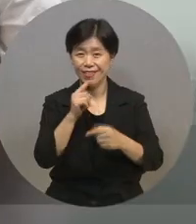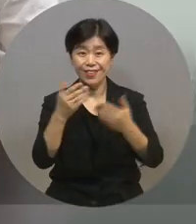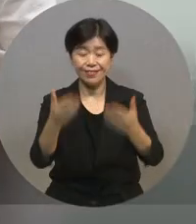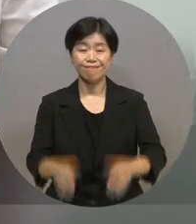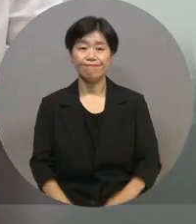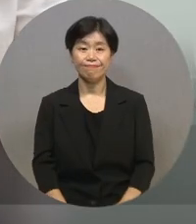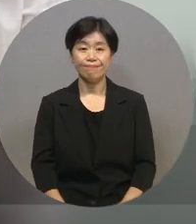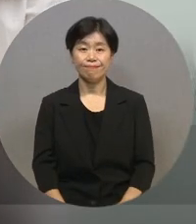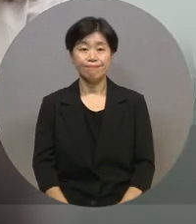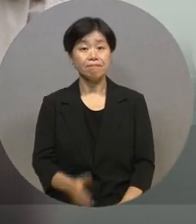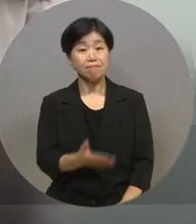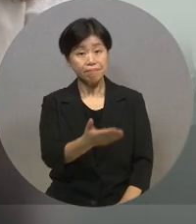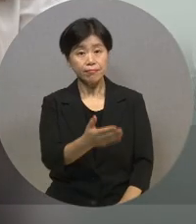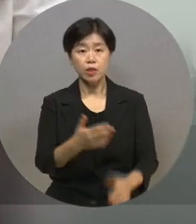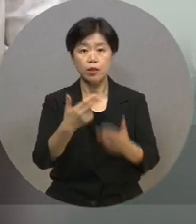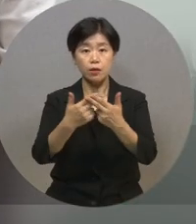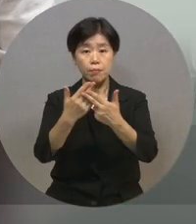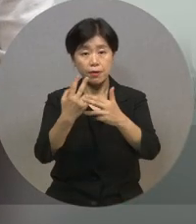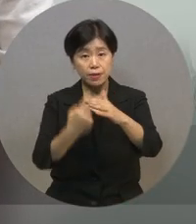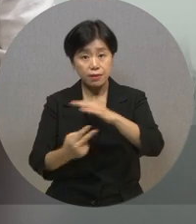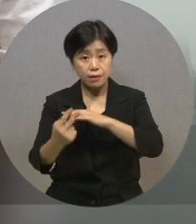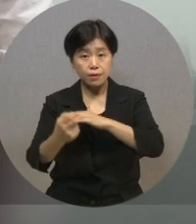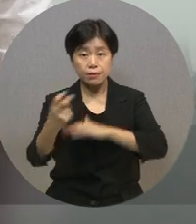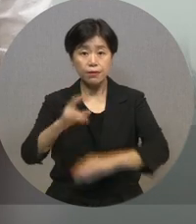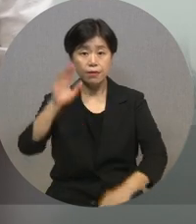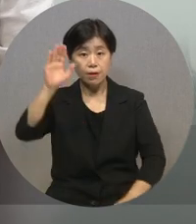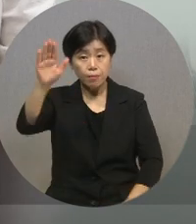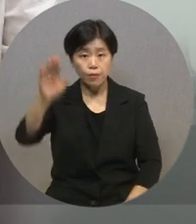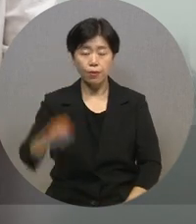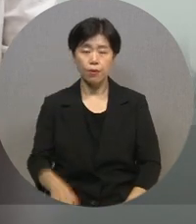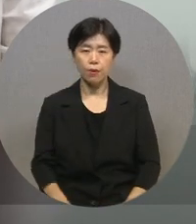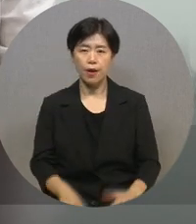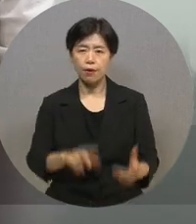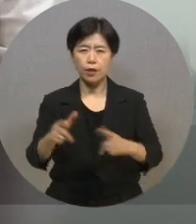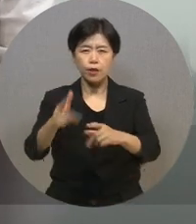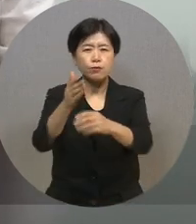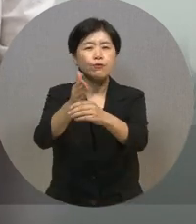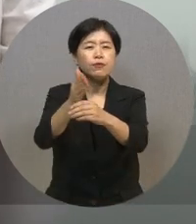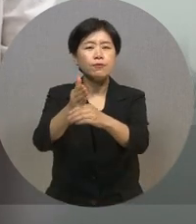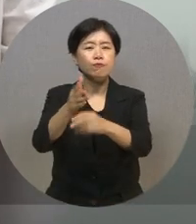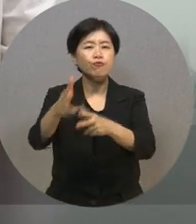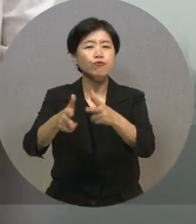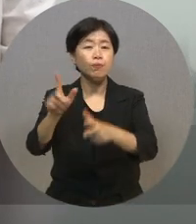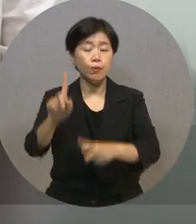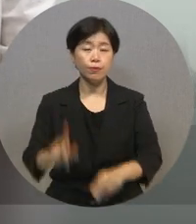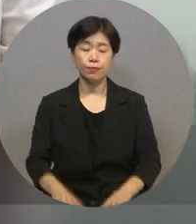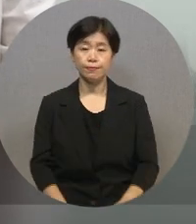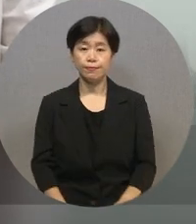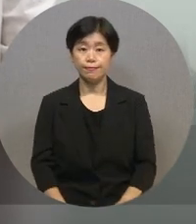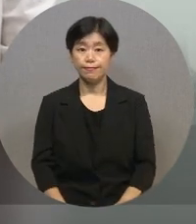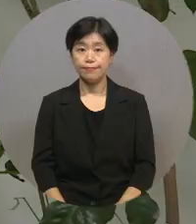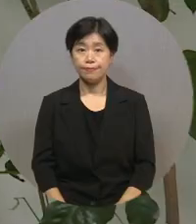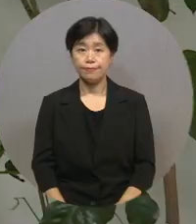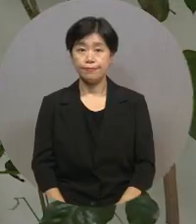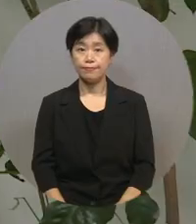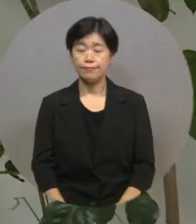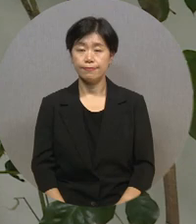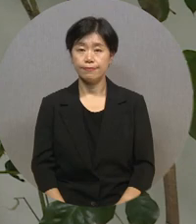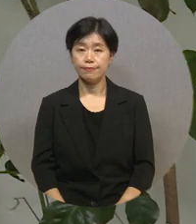네, 총장님, 네. 협회의 비전과 앞으로 네. 좀 가져갈 중점 과제가 궁금합니다.